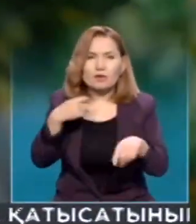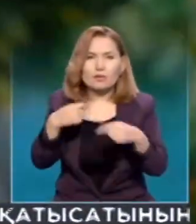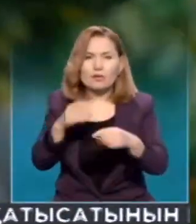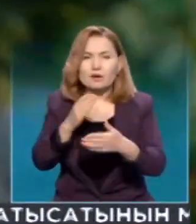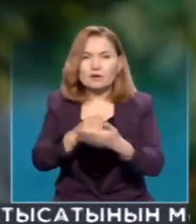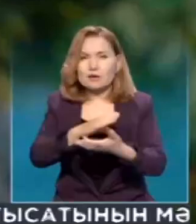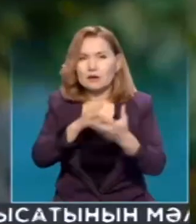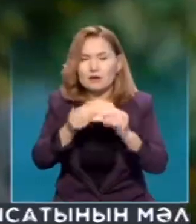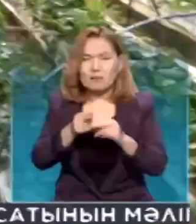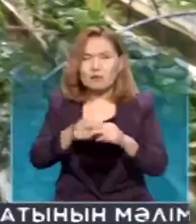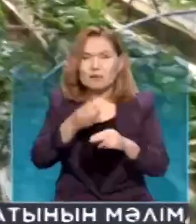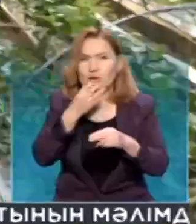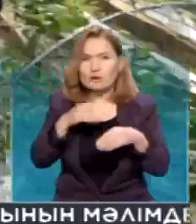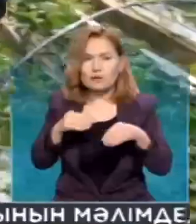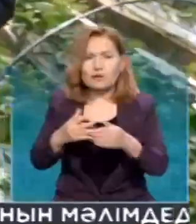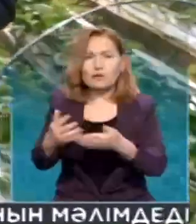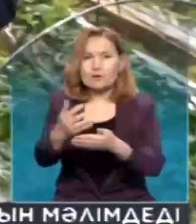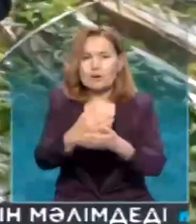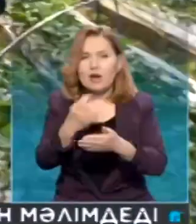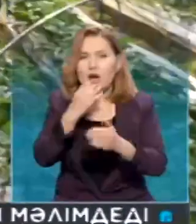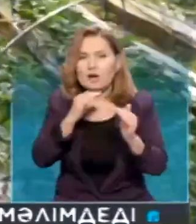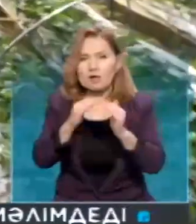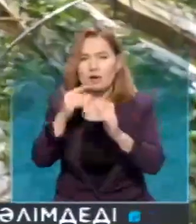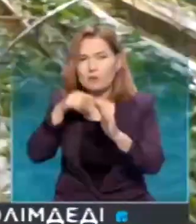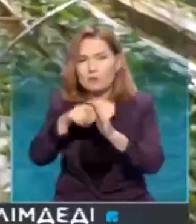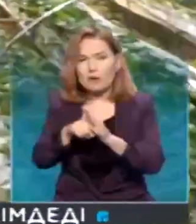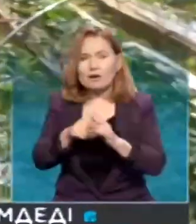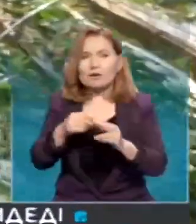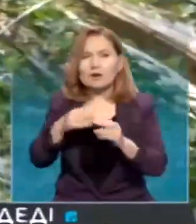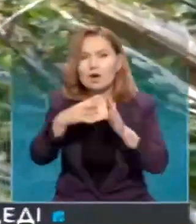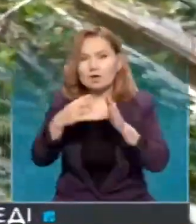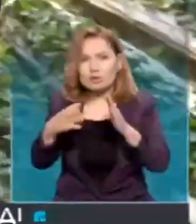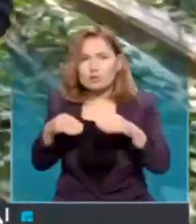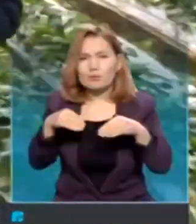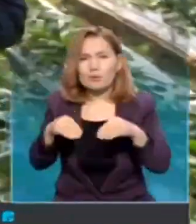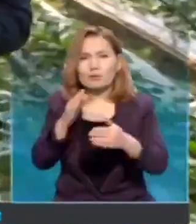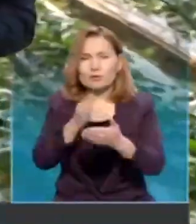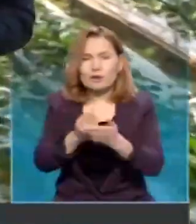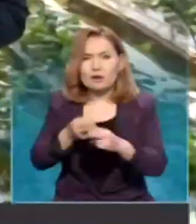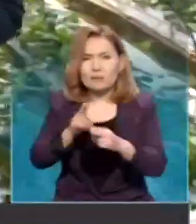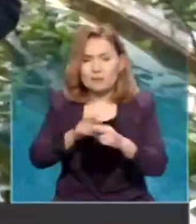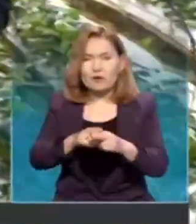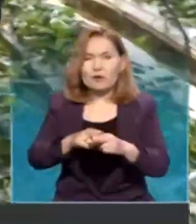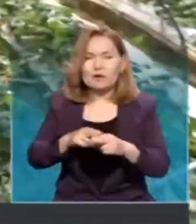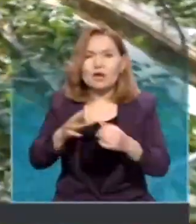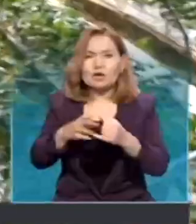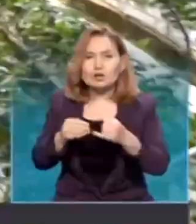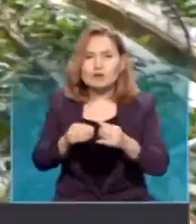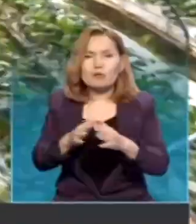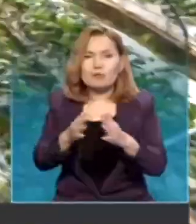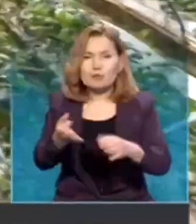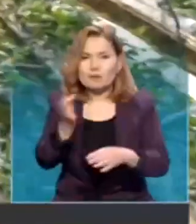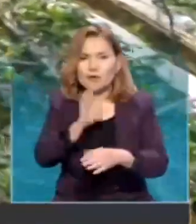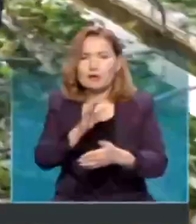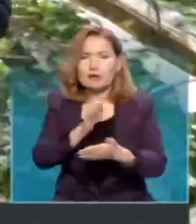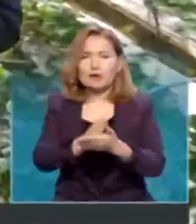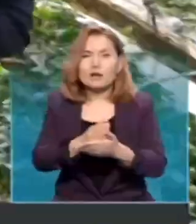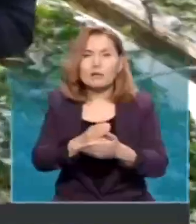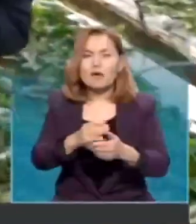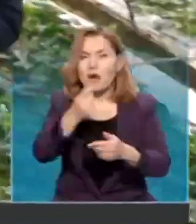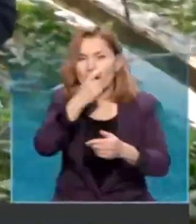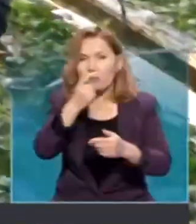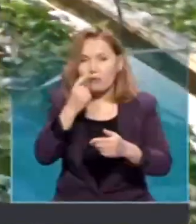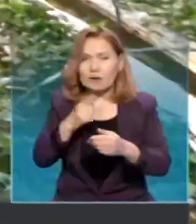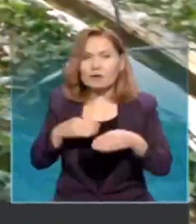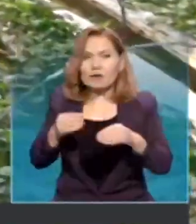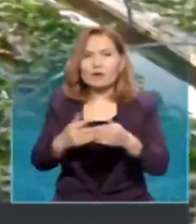отырғызылған жемісті тереді. Жылыжайға құлпынаймен бірге жүзім көшеттері де отырғызылған. Бұл жерді тиімді пайдалану үшін құлпынайдың жемісін